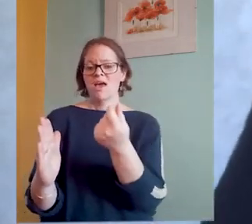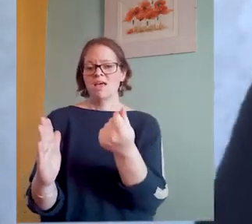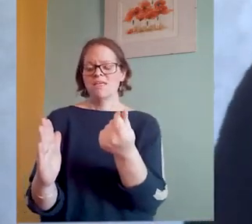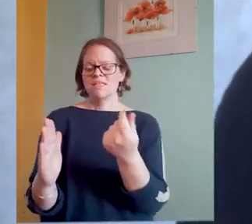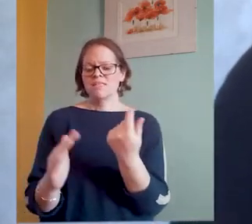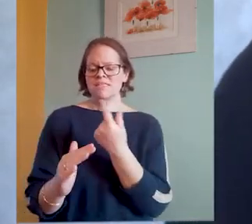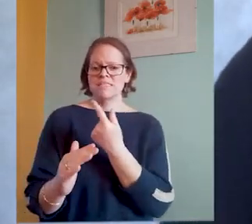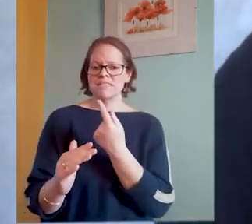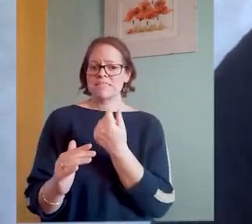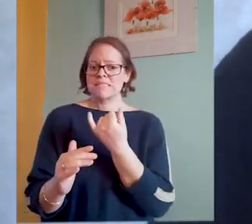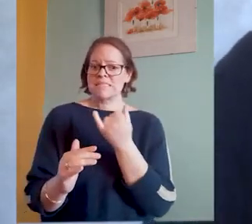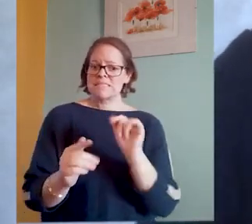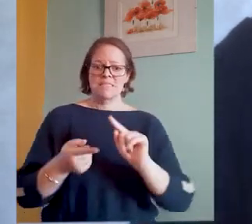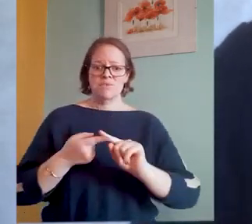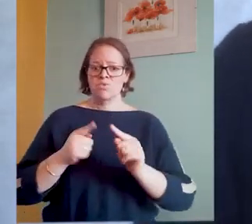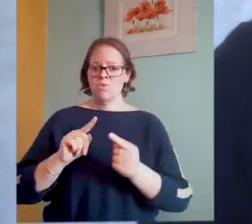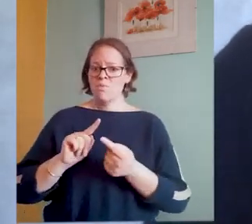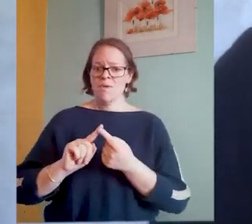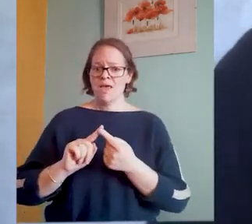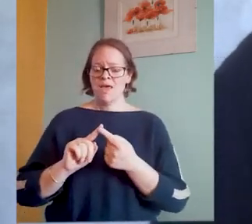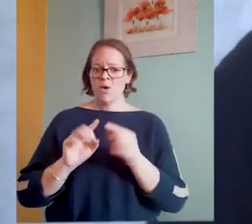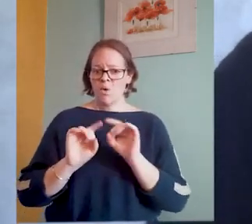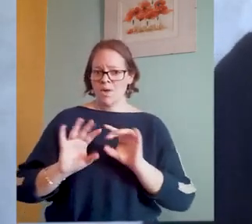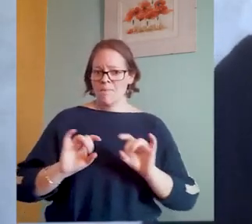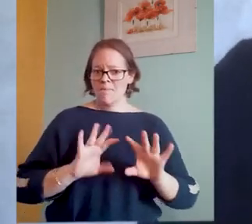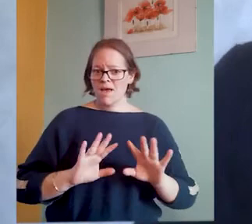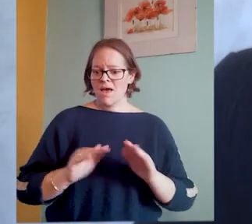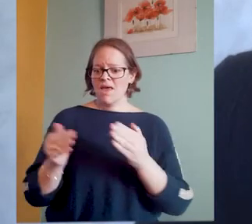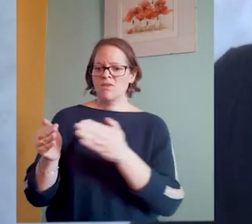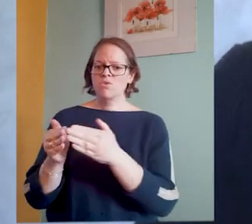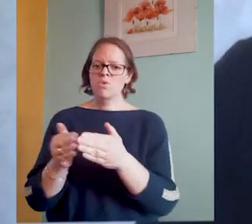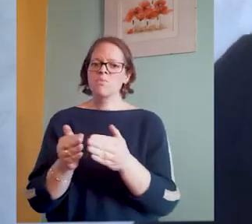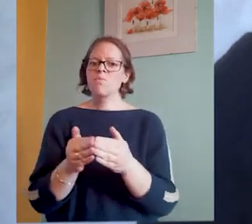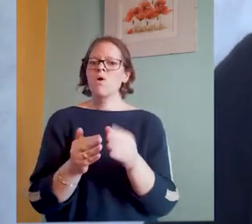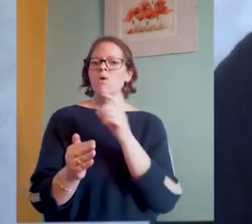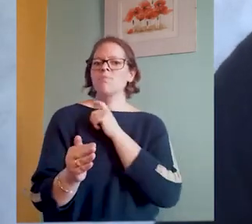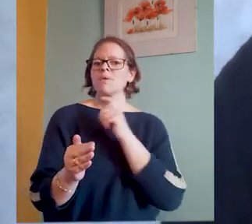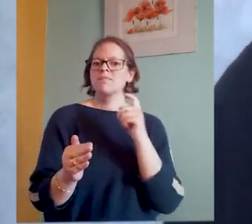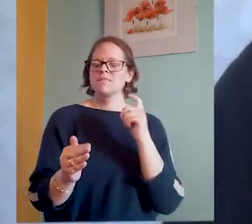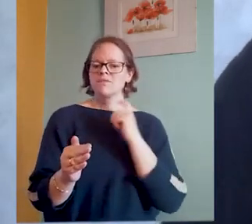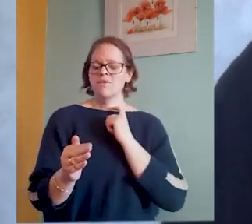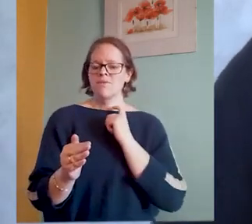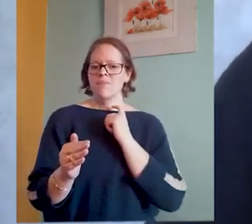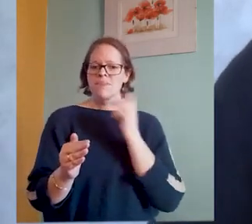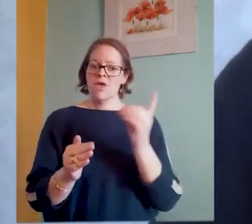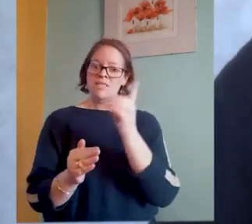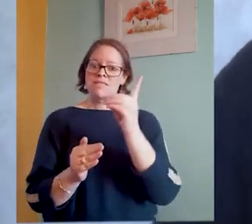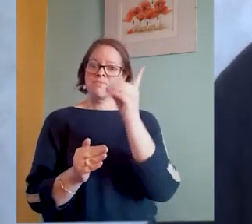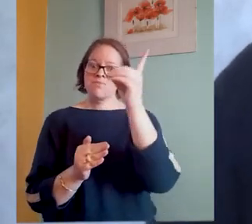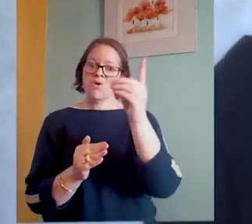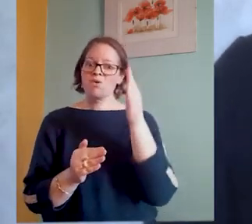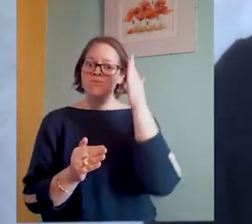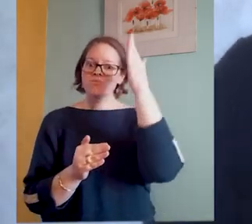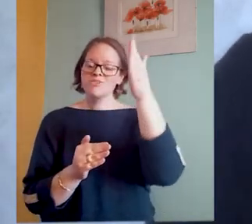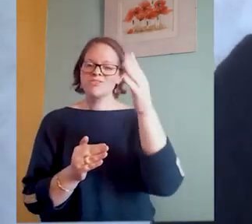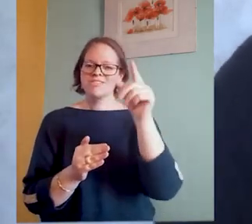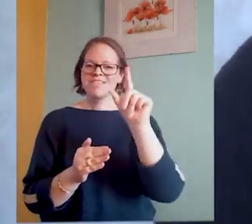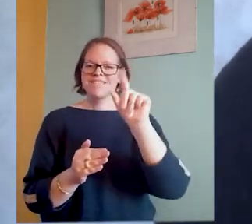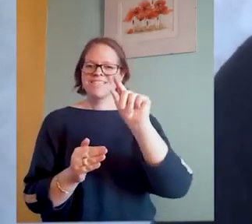contacter votre pasteur. Nous nous retrouvons donc dimanche prochain à 10h. Et en attendant, je vous laisse